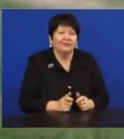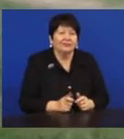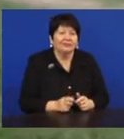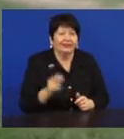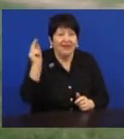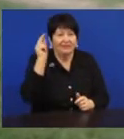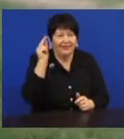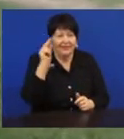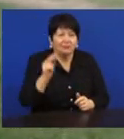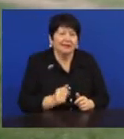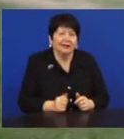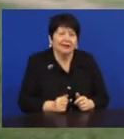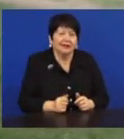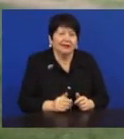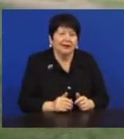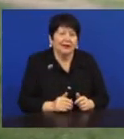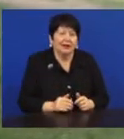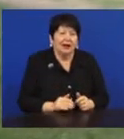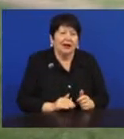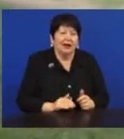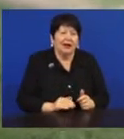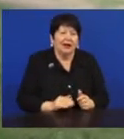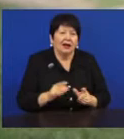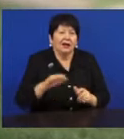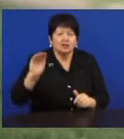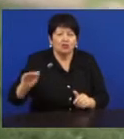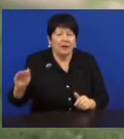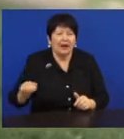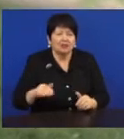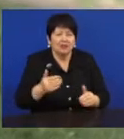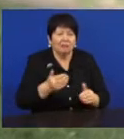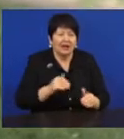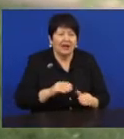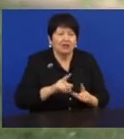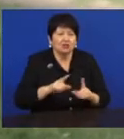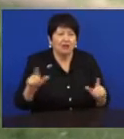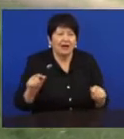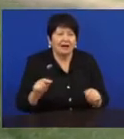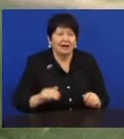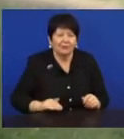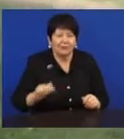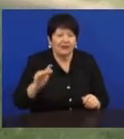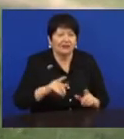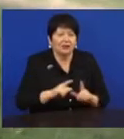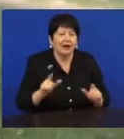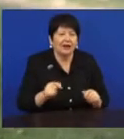instituție de învățământ, preșcolar și școlar, cea mai amenajată